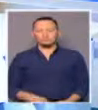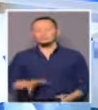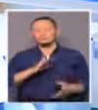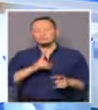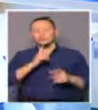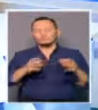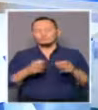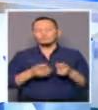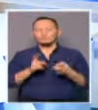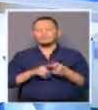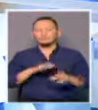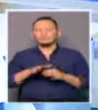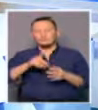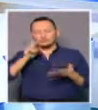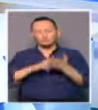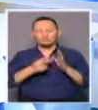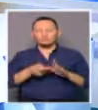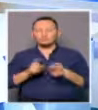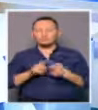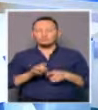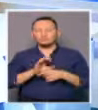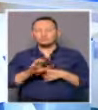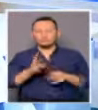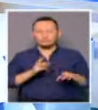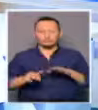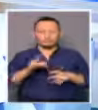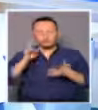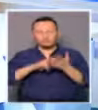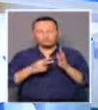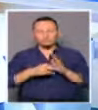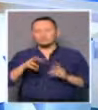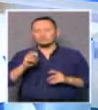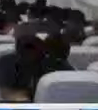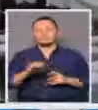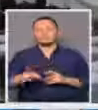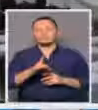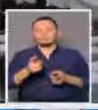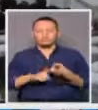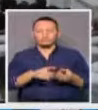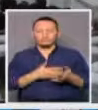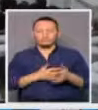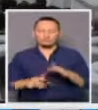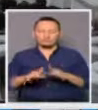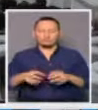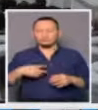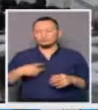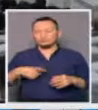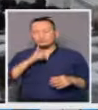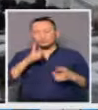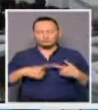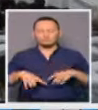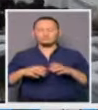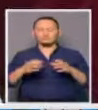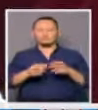Информационная группа, организованная в целях пропаганды послания главы государства, посетила Макатский район. Актив района, ветераны и члены молодежных